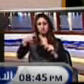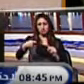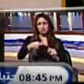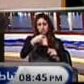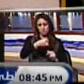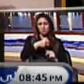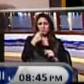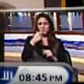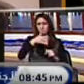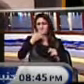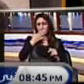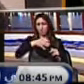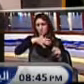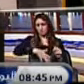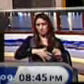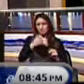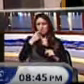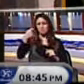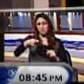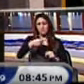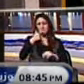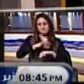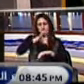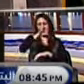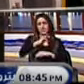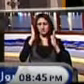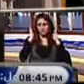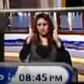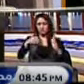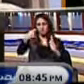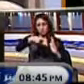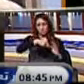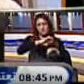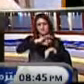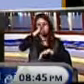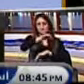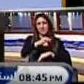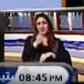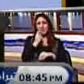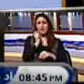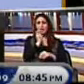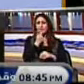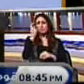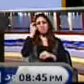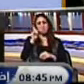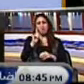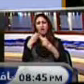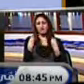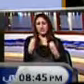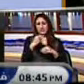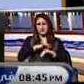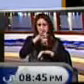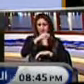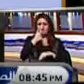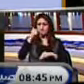أعلنت الكاتدرائية تأجيل موعد العزاء في الضحايا إلى أجل غير مسمى بعد أن كان مقررا له غدا